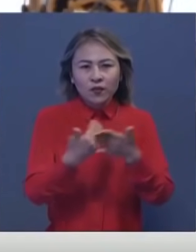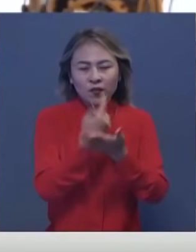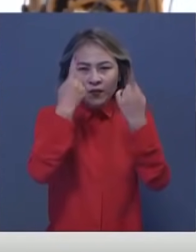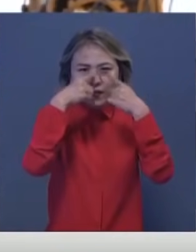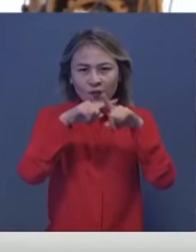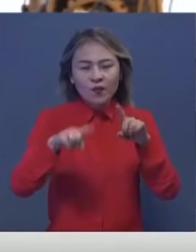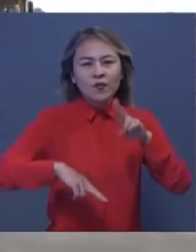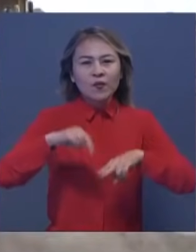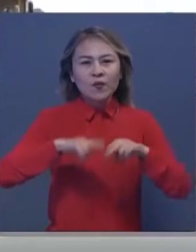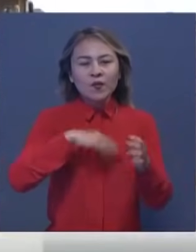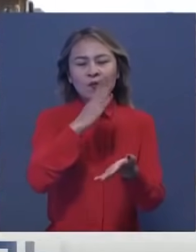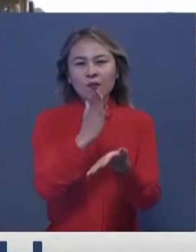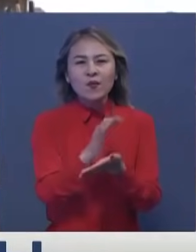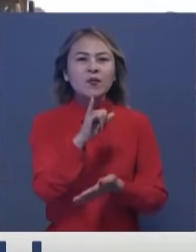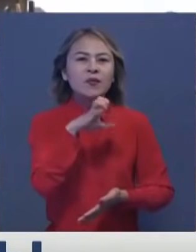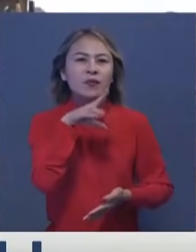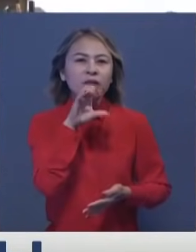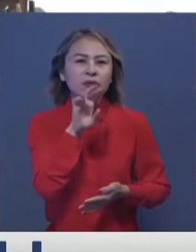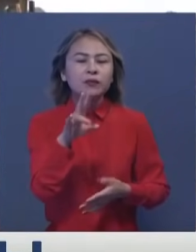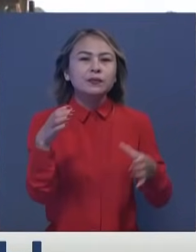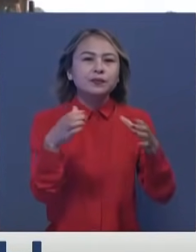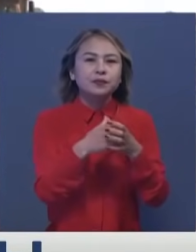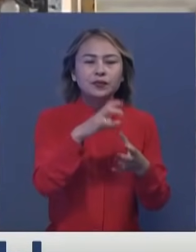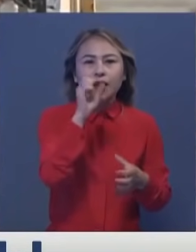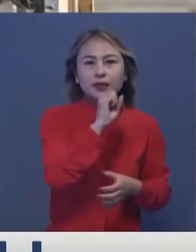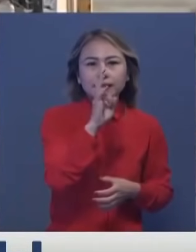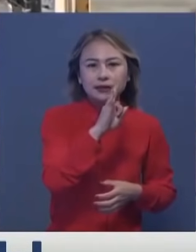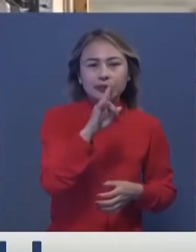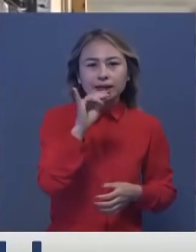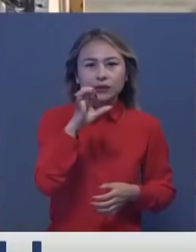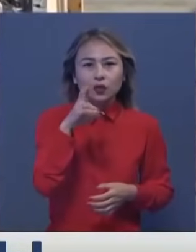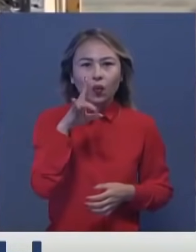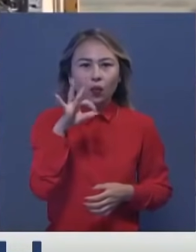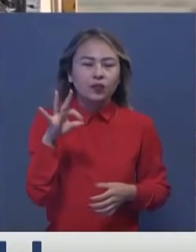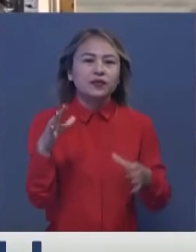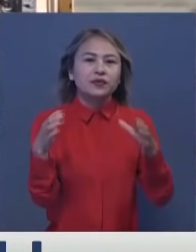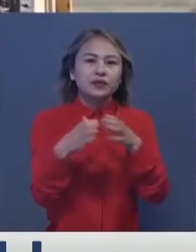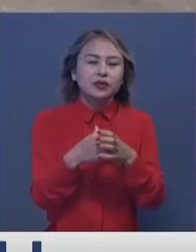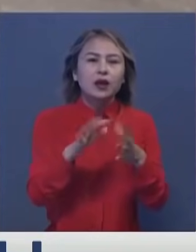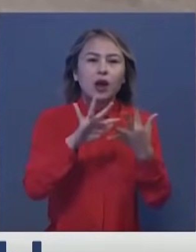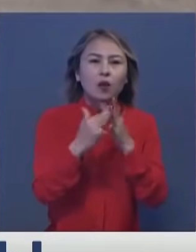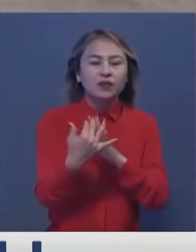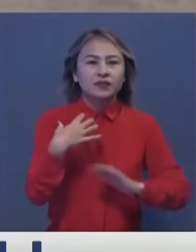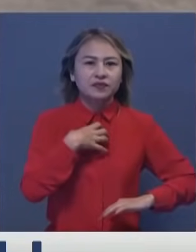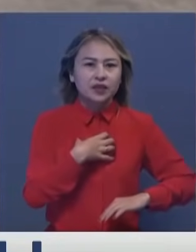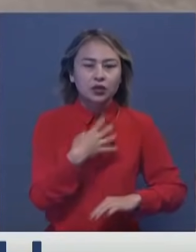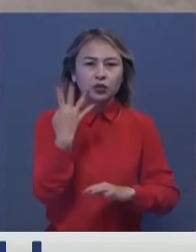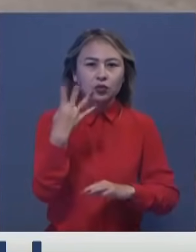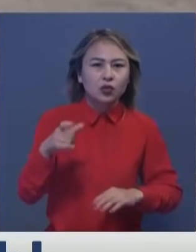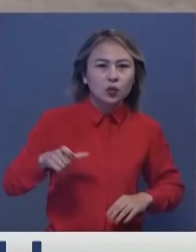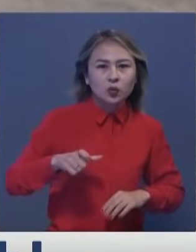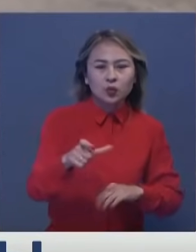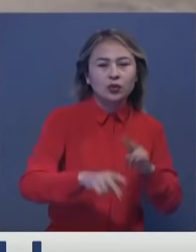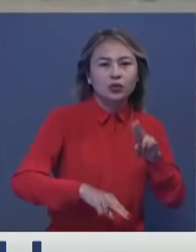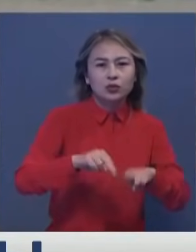бойынша салынды. Успен ауданының әкімі Николай Дочконың айтуынша, жуық болашақта аудандық маңызы бар тағы 4 жолдың құрылысы